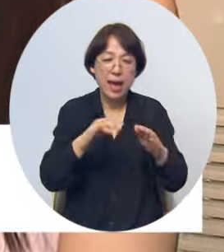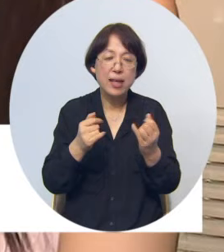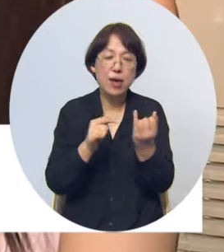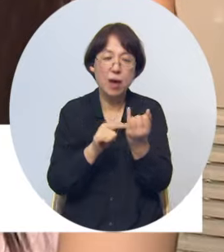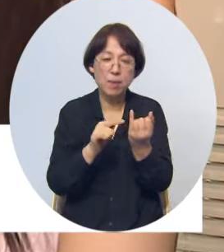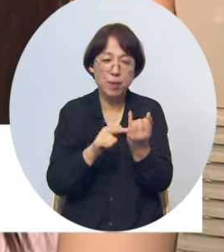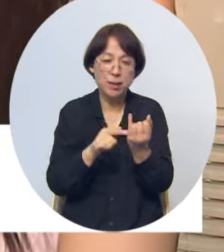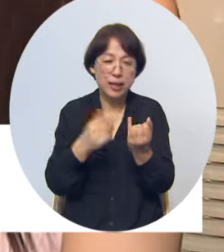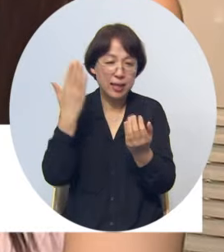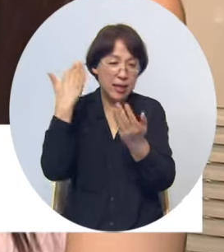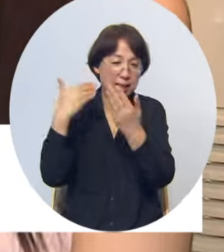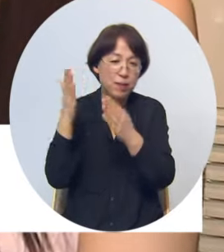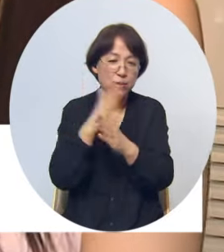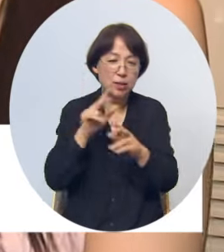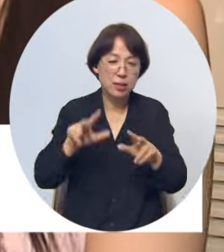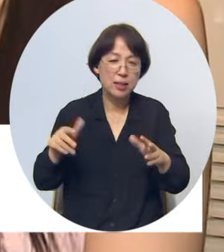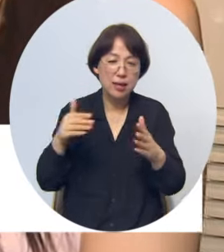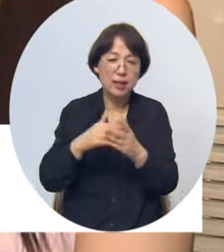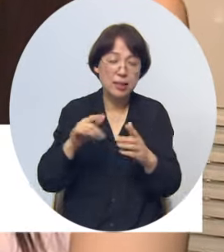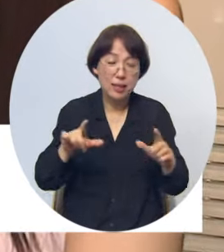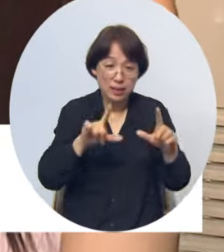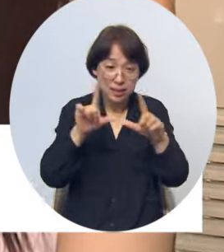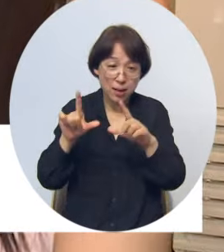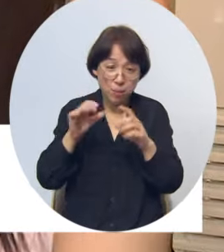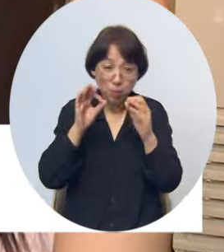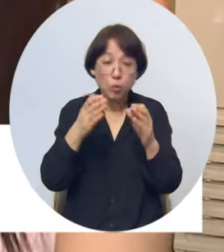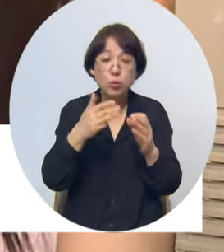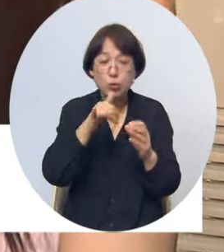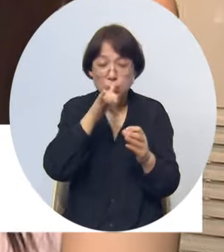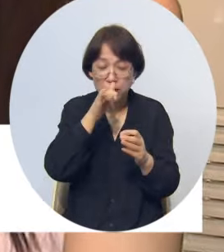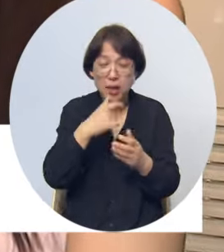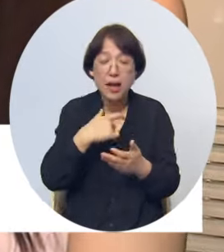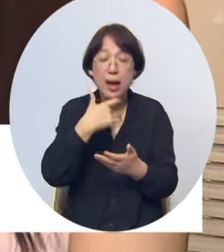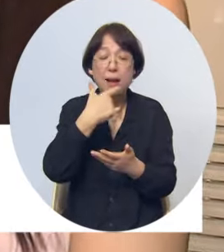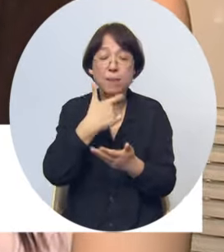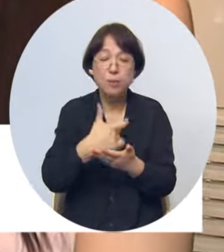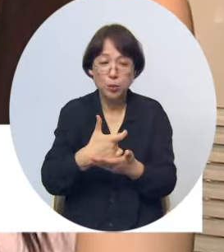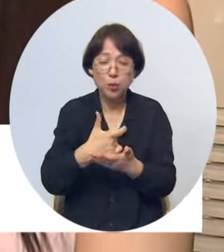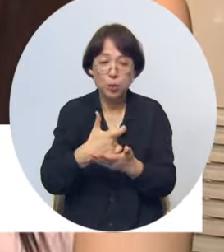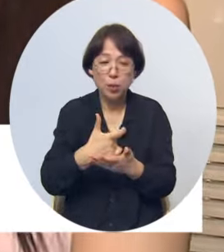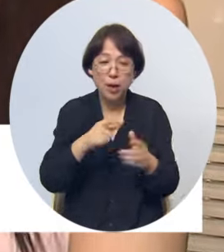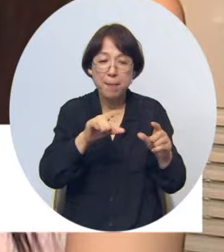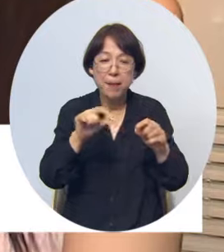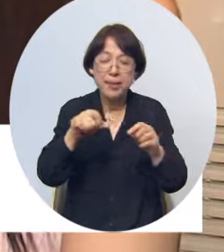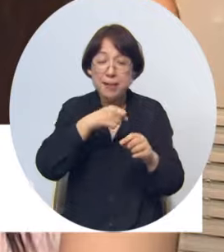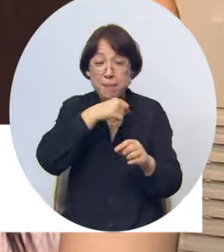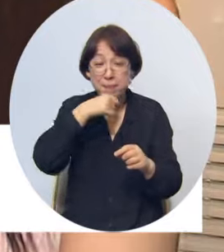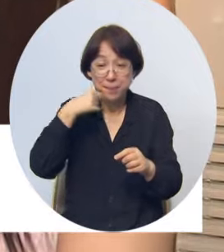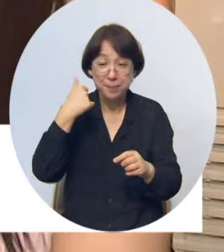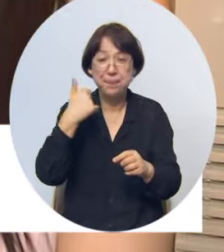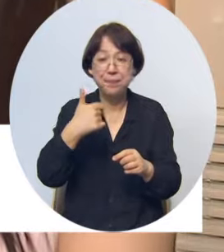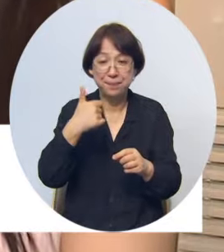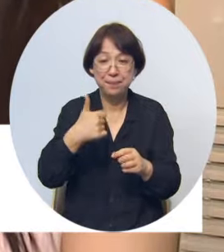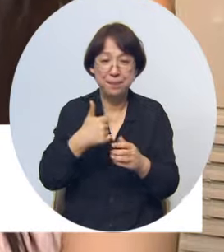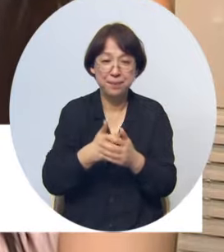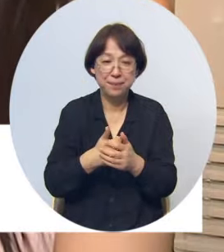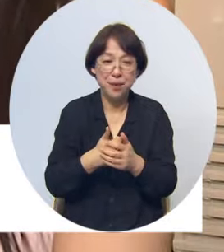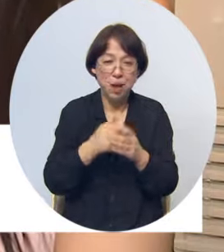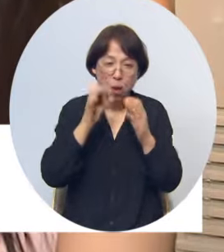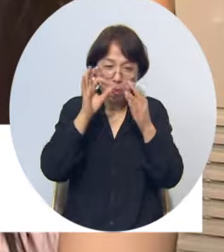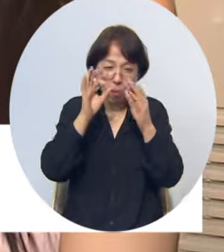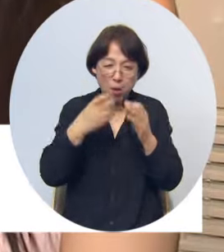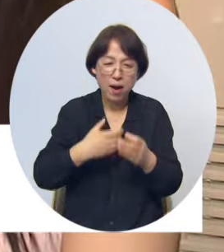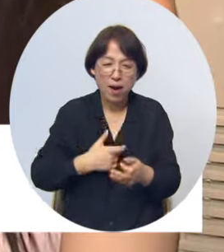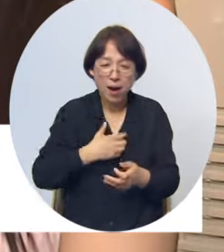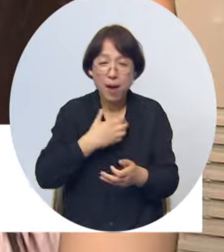삶을 좀 볼 수 있었는데 되게 감동적이었고 또 음식 맛까지 감동적이어가지고 계속 보는 내내